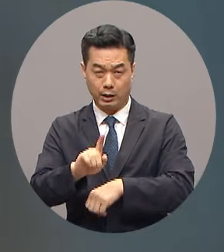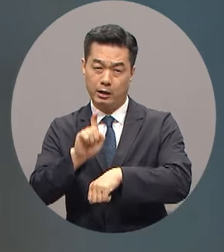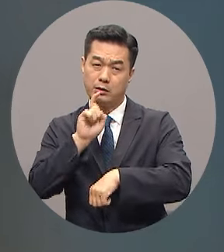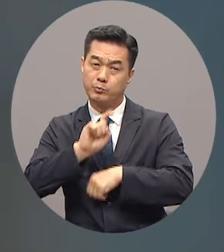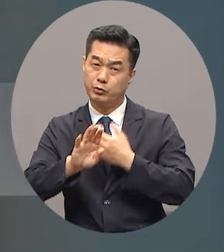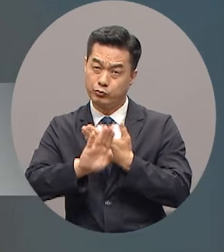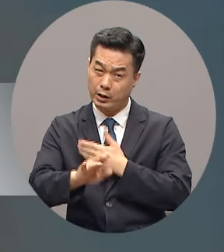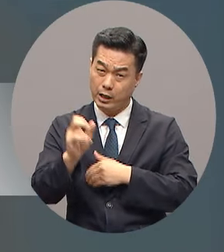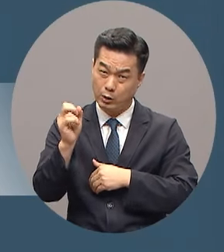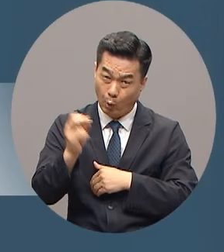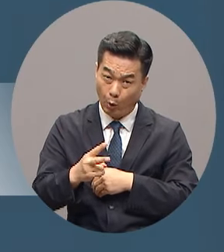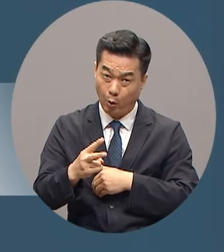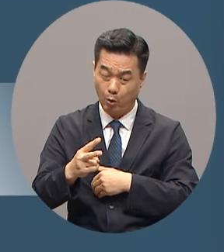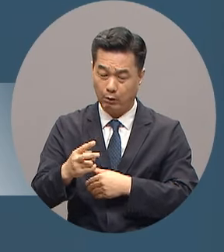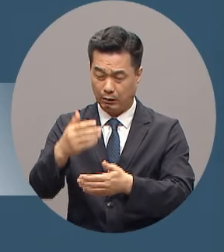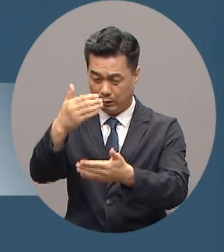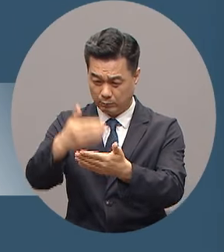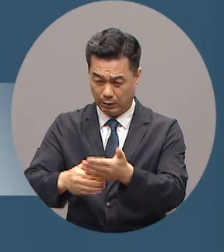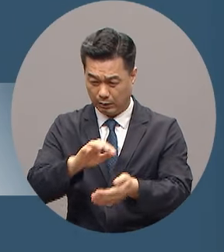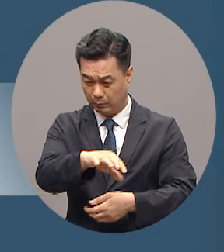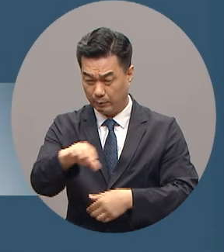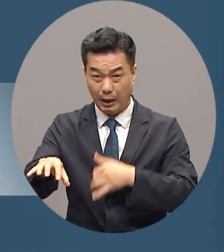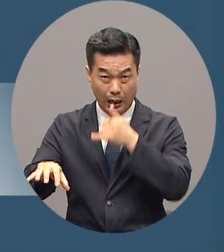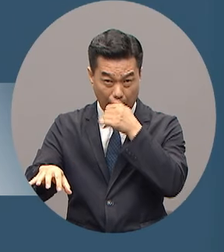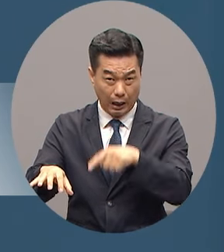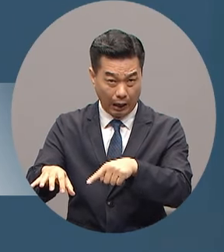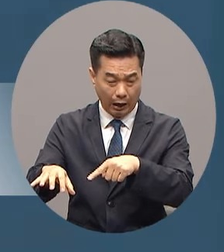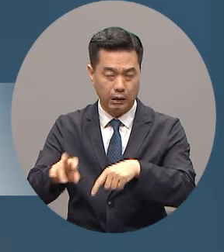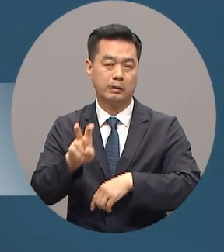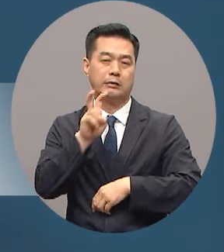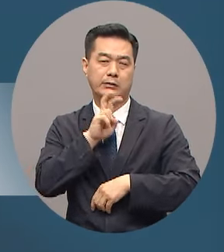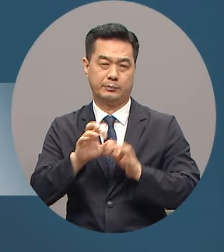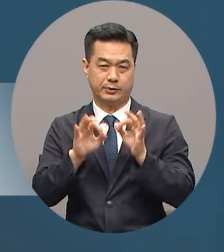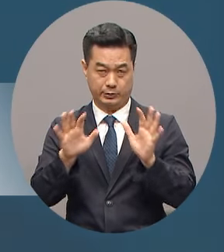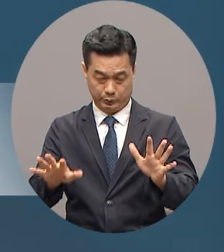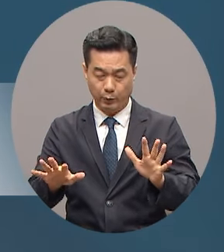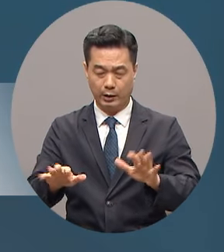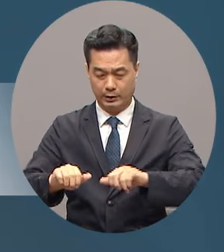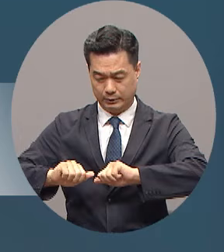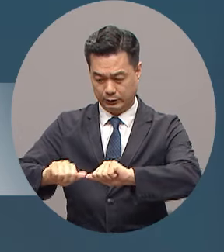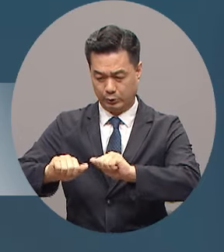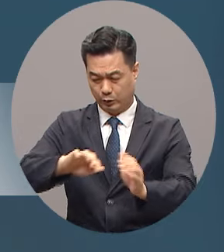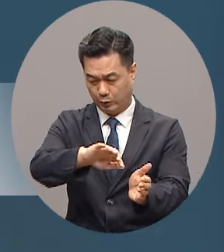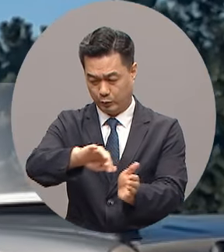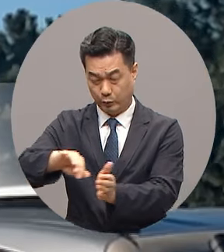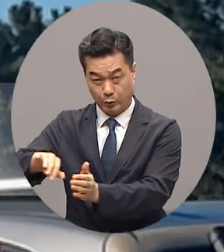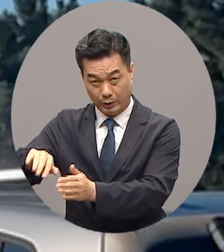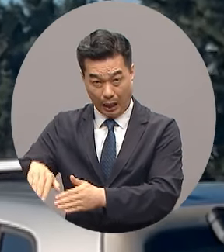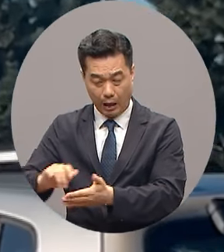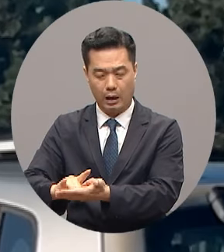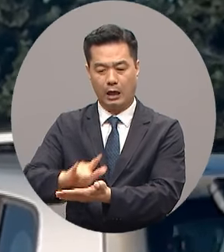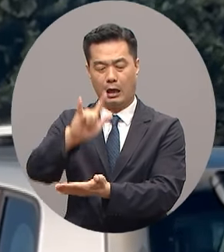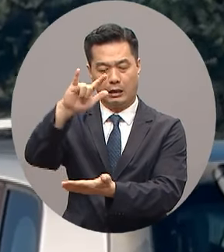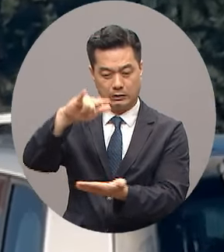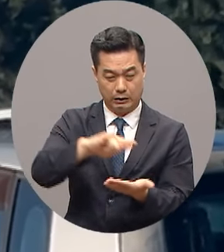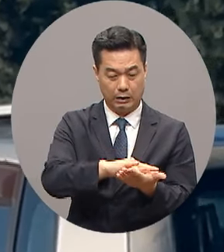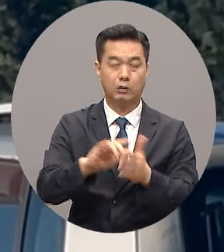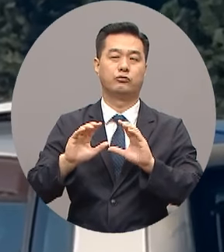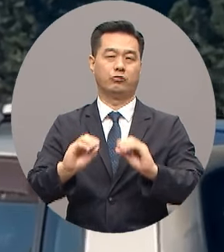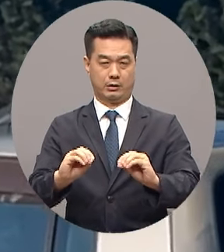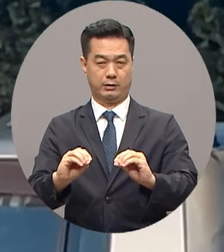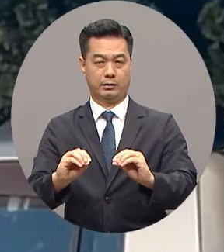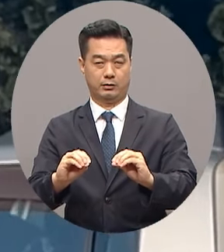공항 안에서 쓰레기 풍선 잔해물이 발견돼 다시 약 20분 동안 항공기 이착륙이 중단됐습니다 항공기